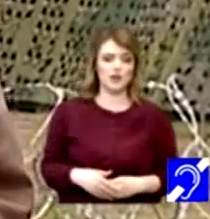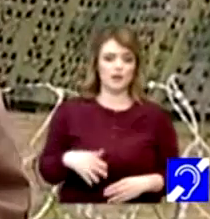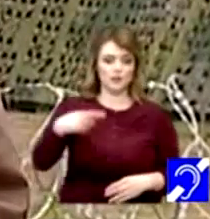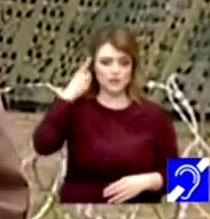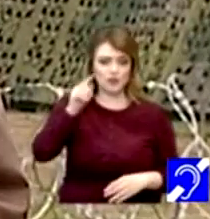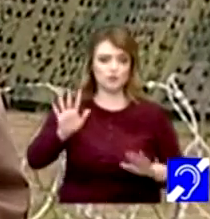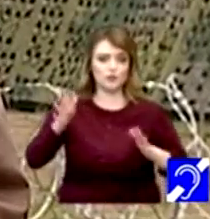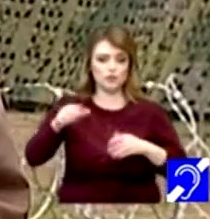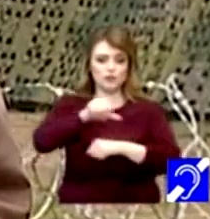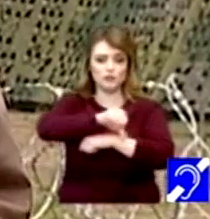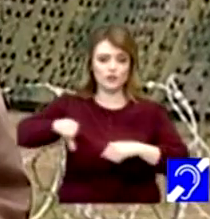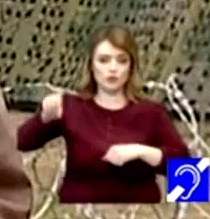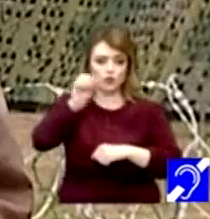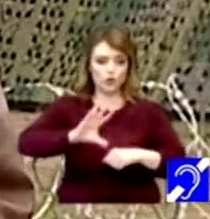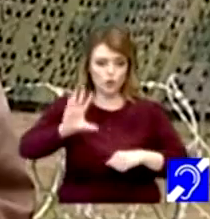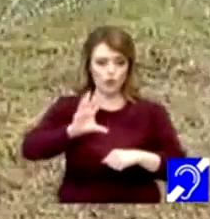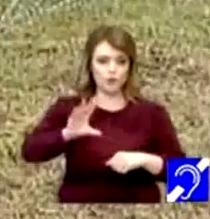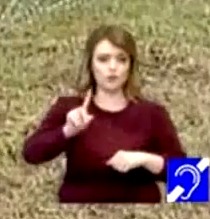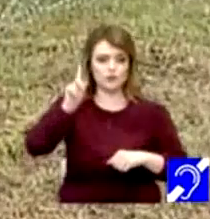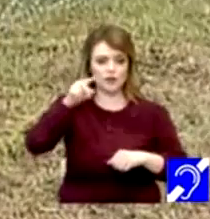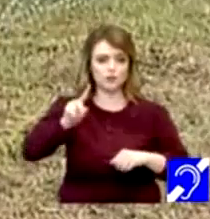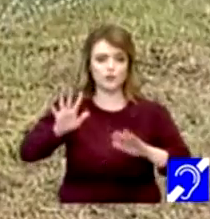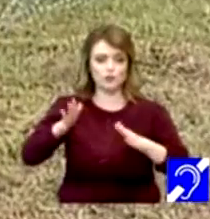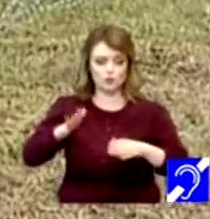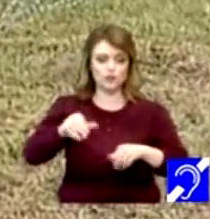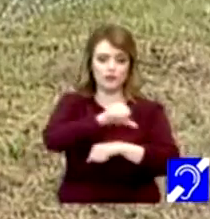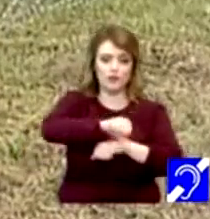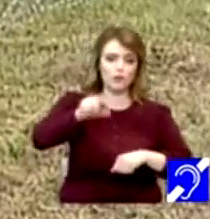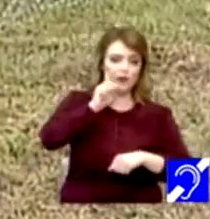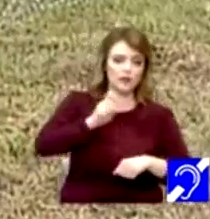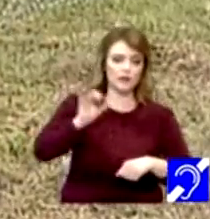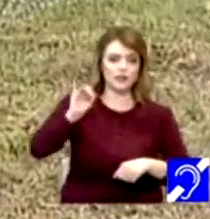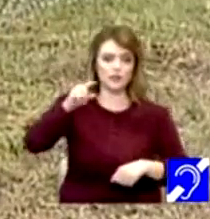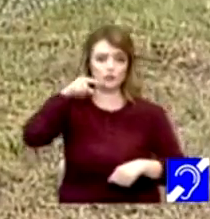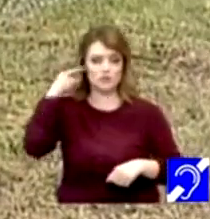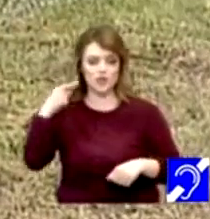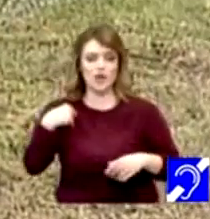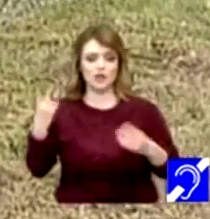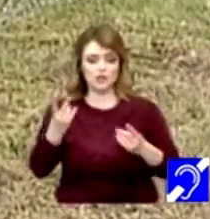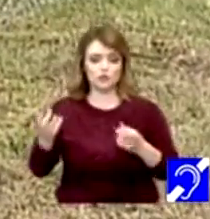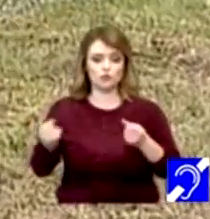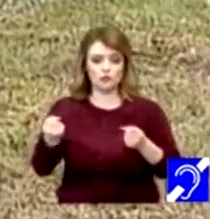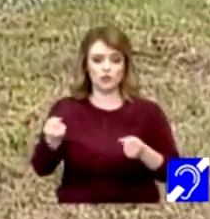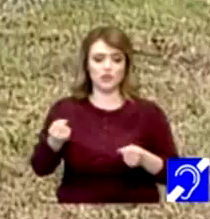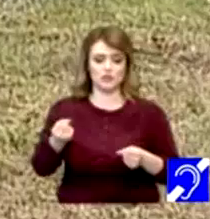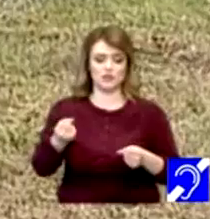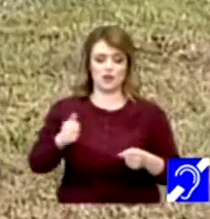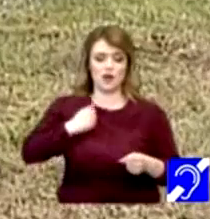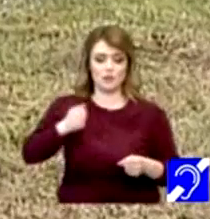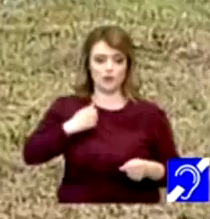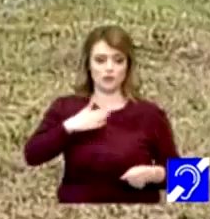wschodnią granicą. Wiemy, co ostatnio dzieje się na granicy